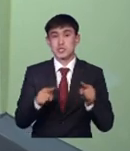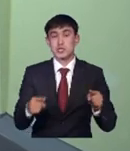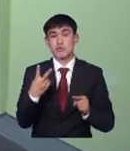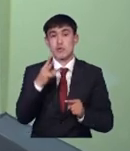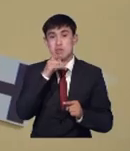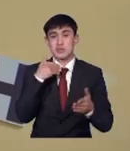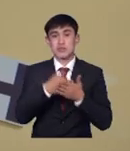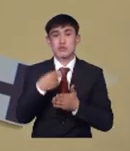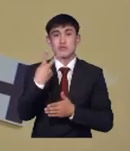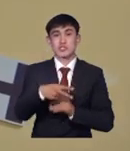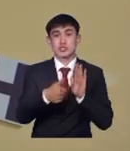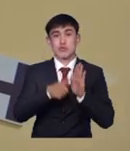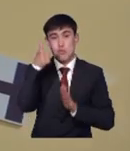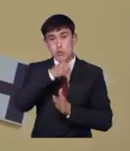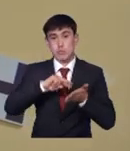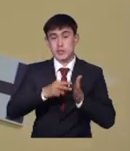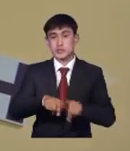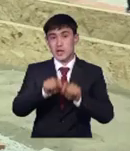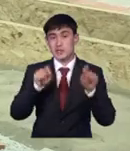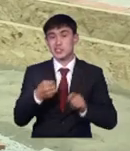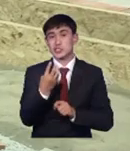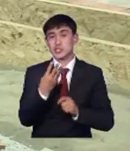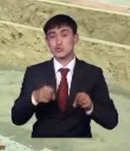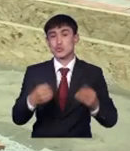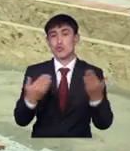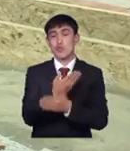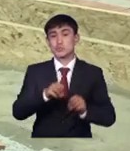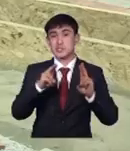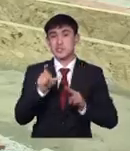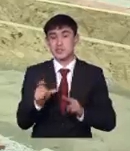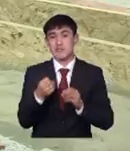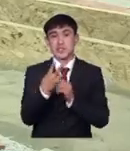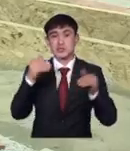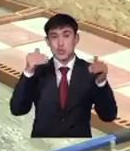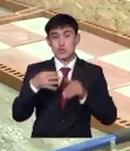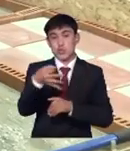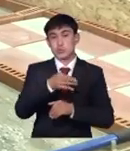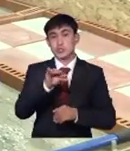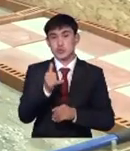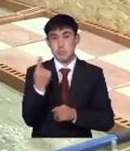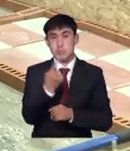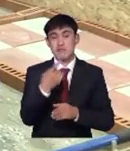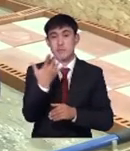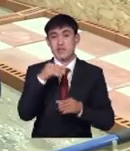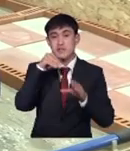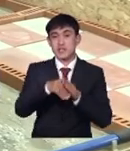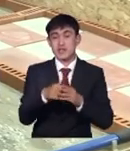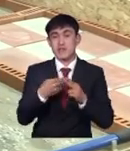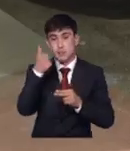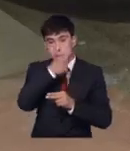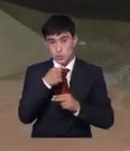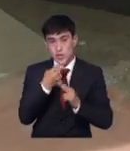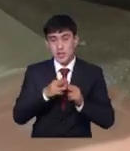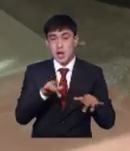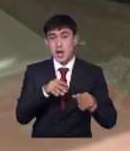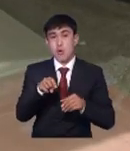до 2026 года планируется открыть 14 новых специальностей в ДТИ колледжах области жтс первые пять внедрены уже в этом году